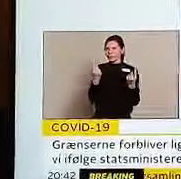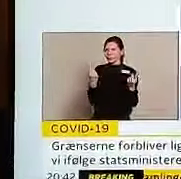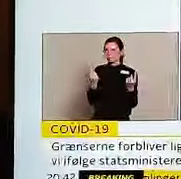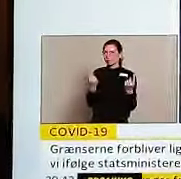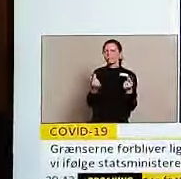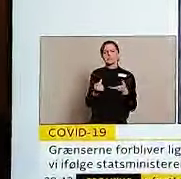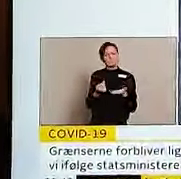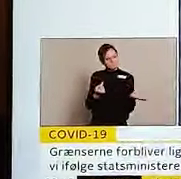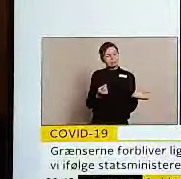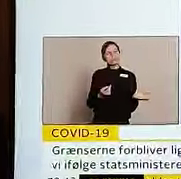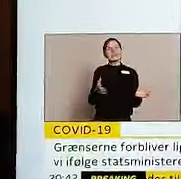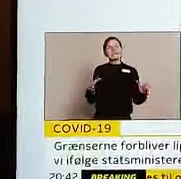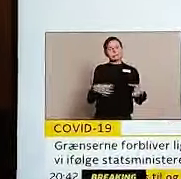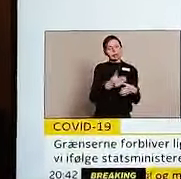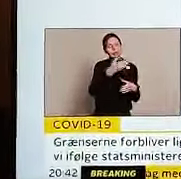بعد يعني